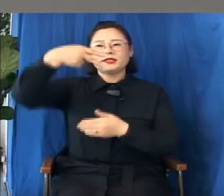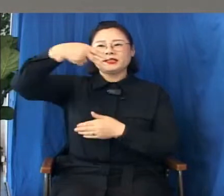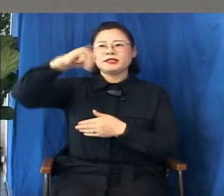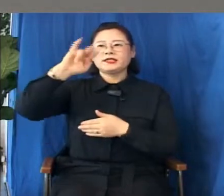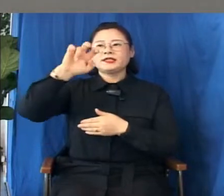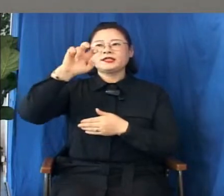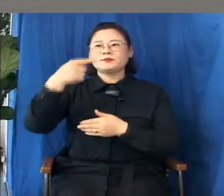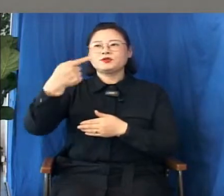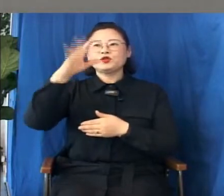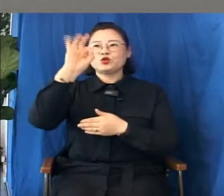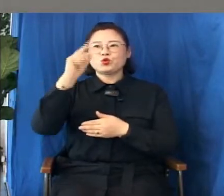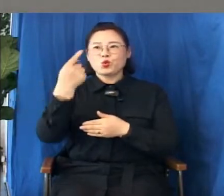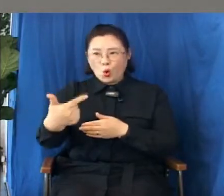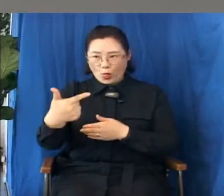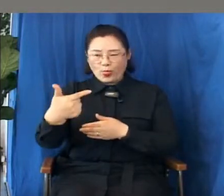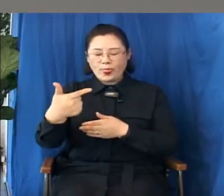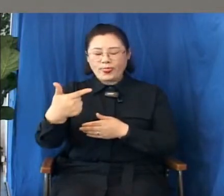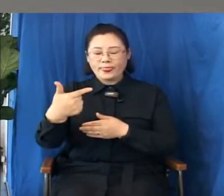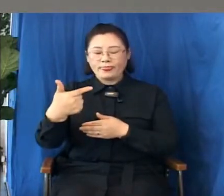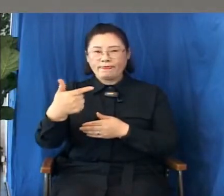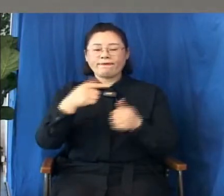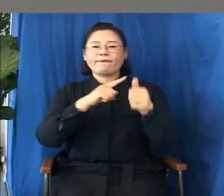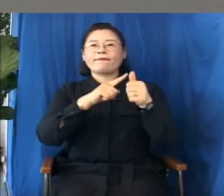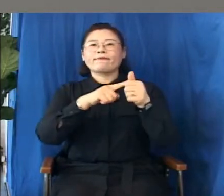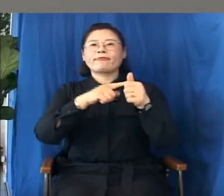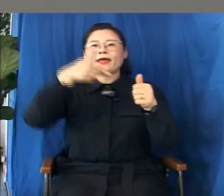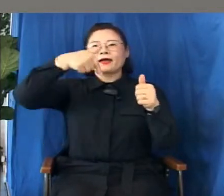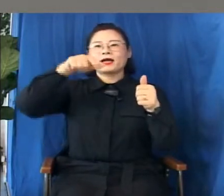시몬이라든지 이 오늘 주인공이라든지